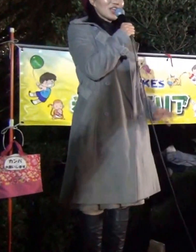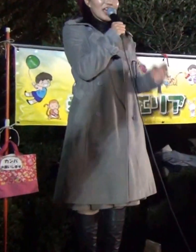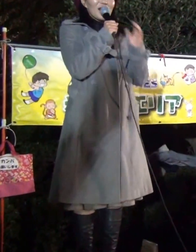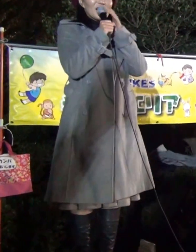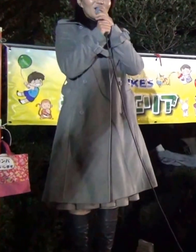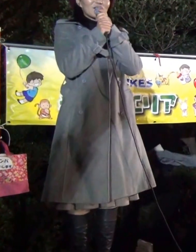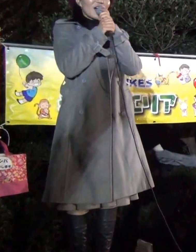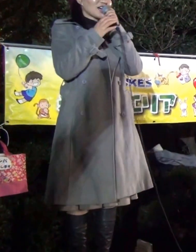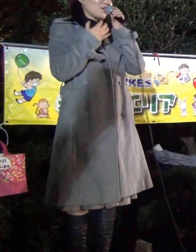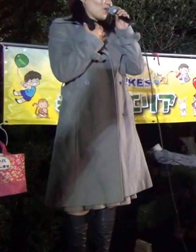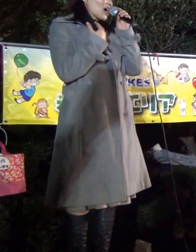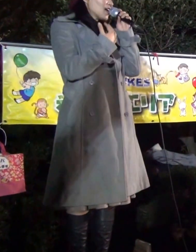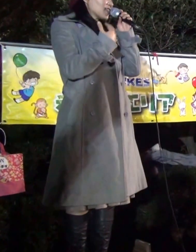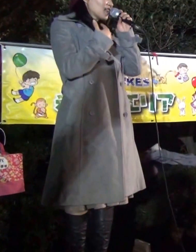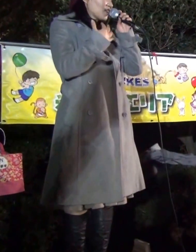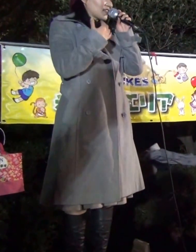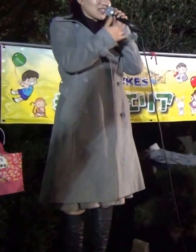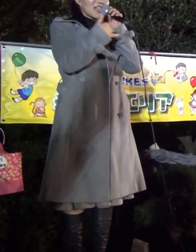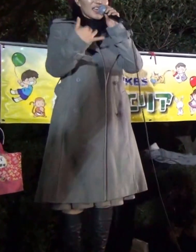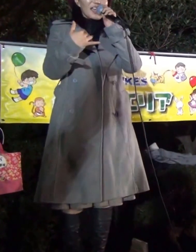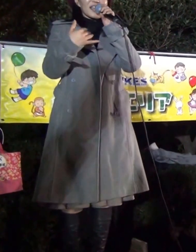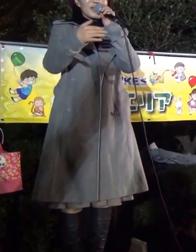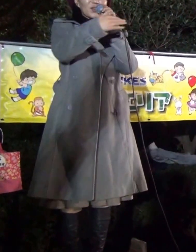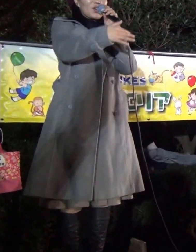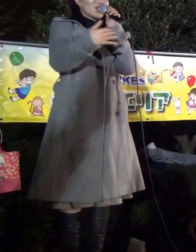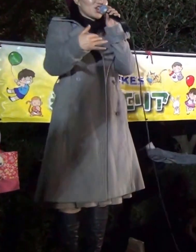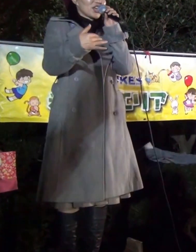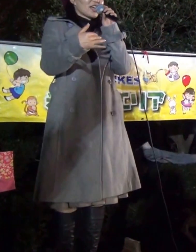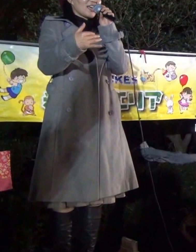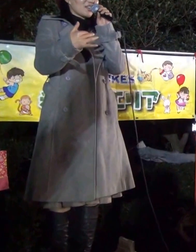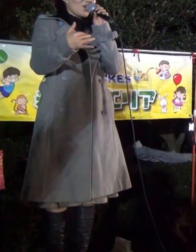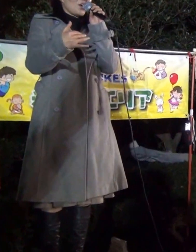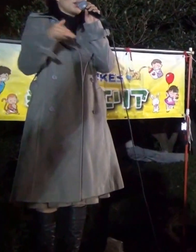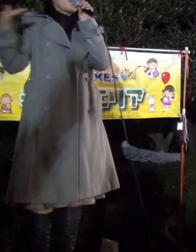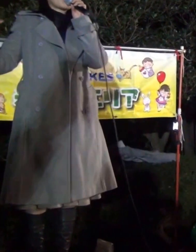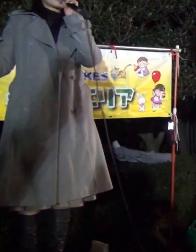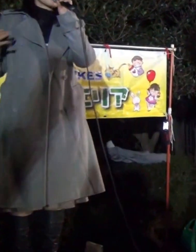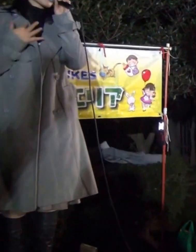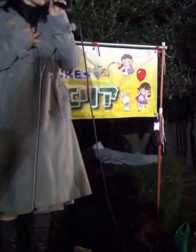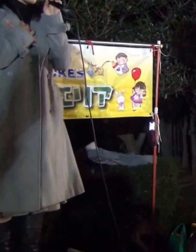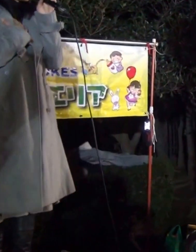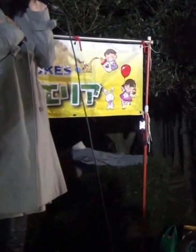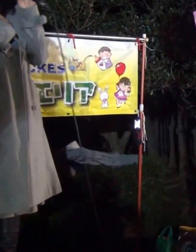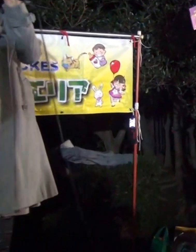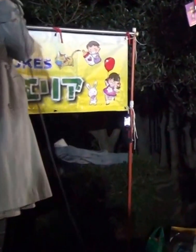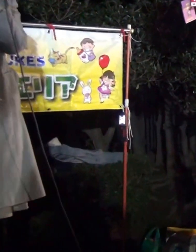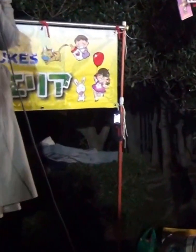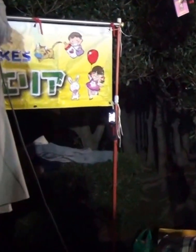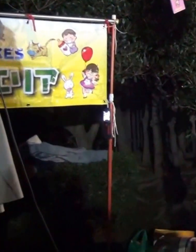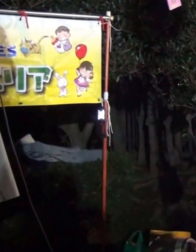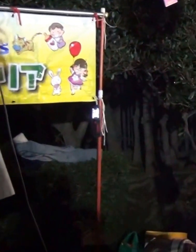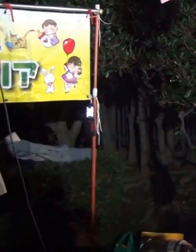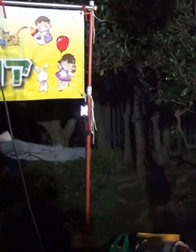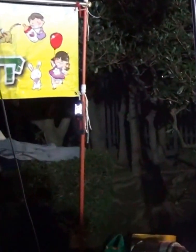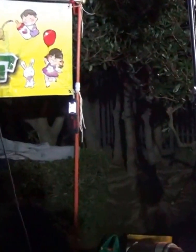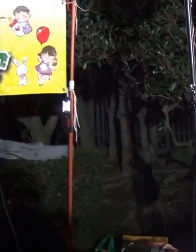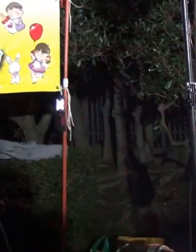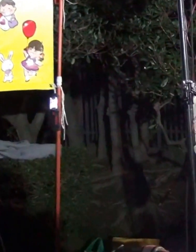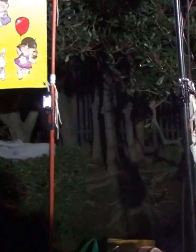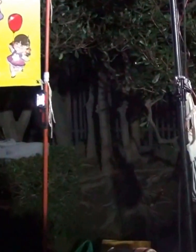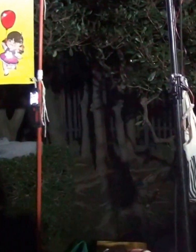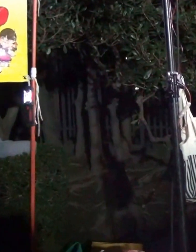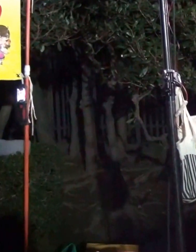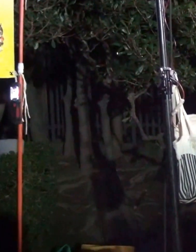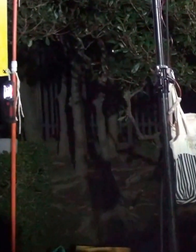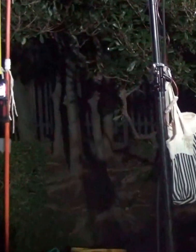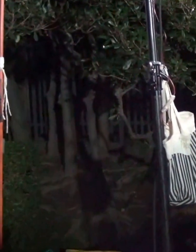本当になんかお母さん、私だけ制服工場委員会の父母会みたいな感じで、あの